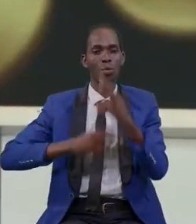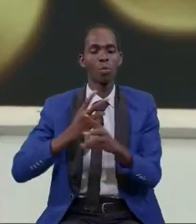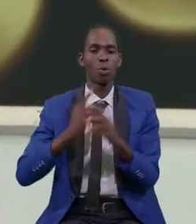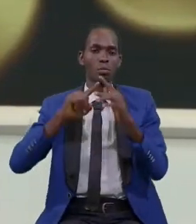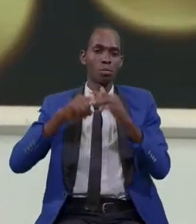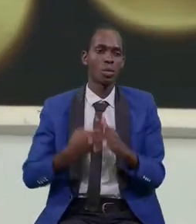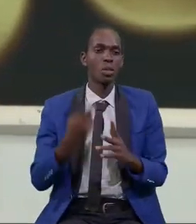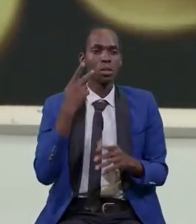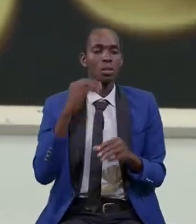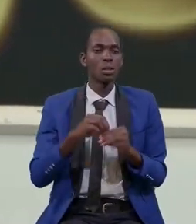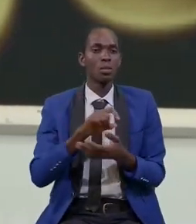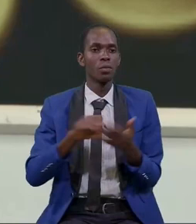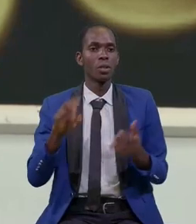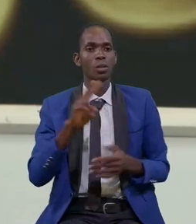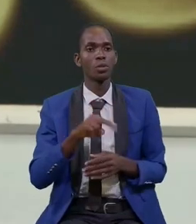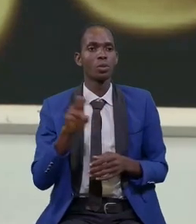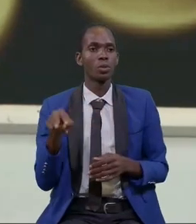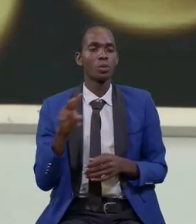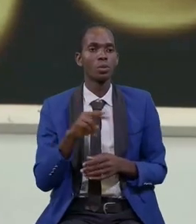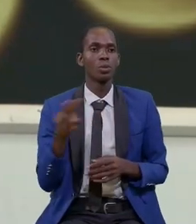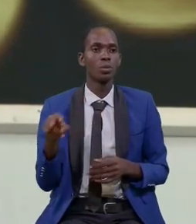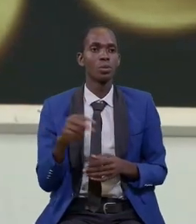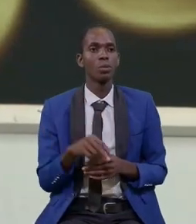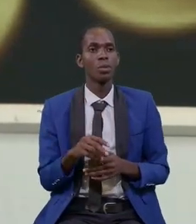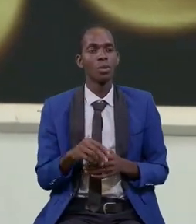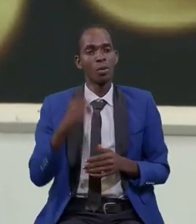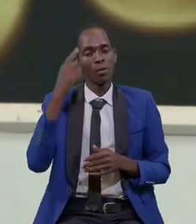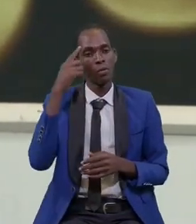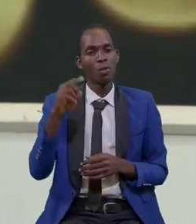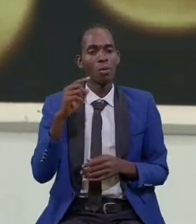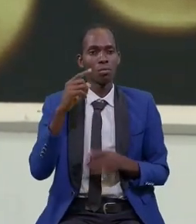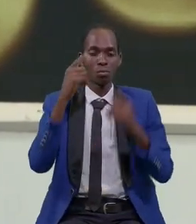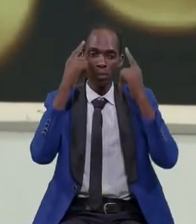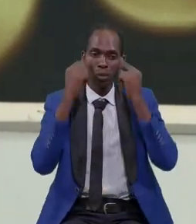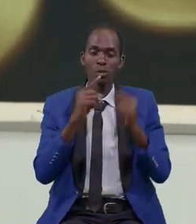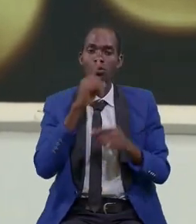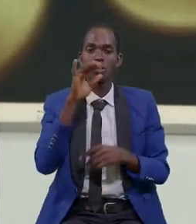22. Moïse dit, le Seigneur votre Dieu.